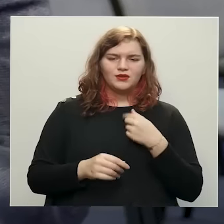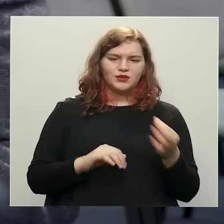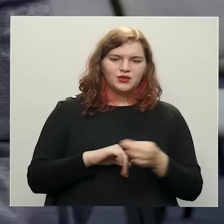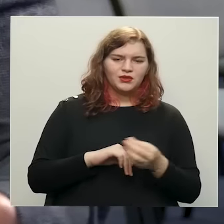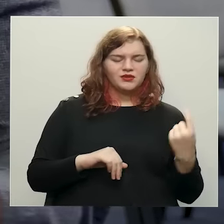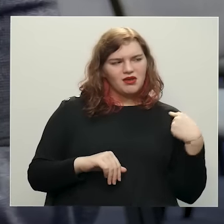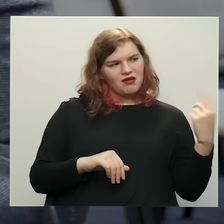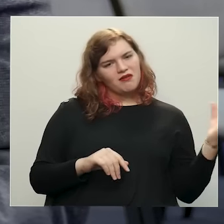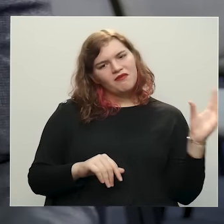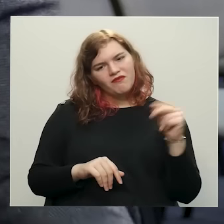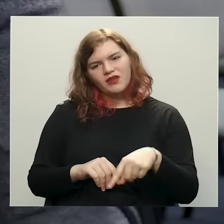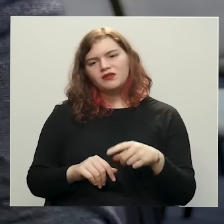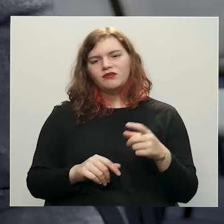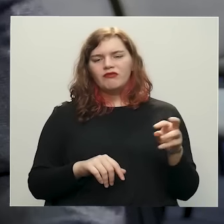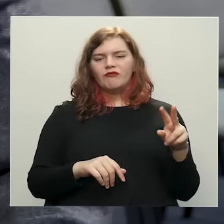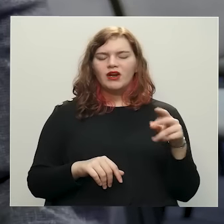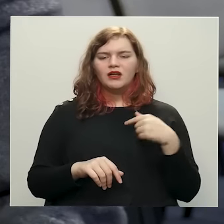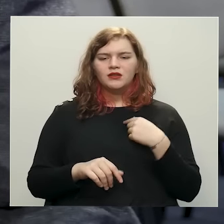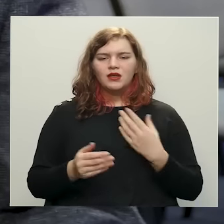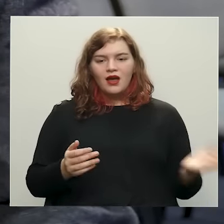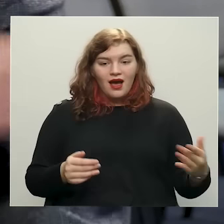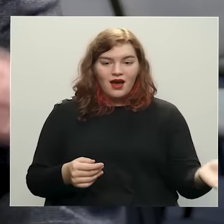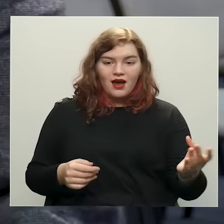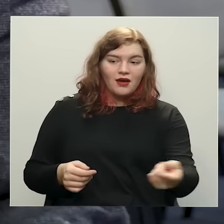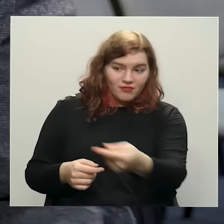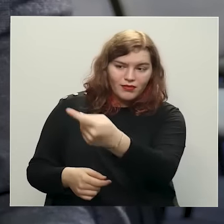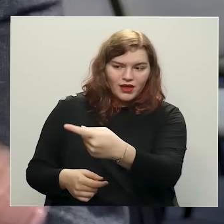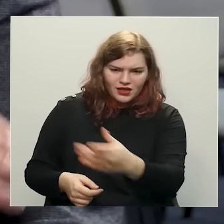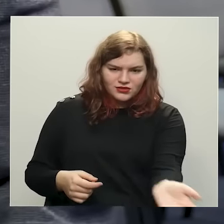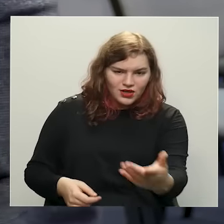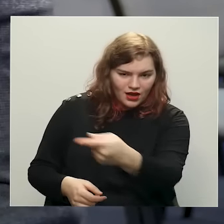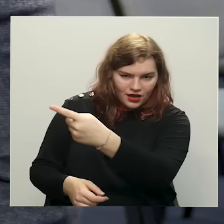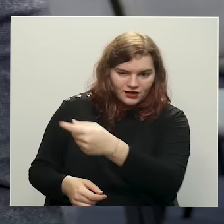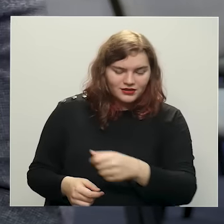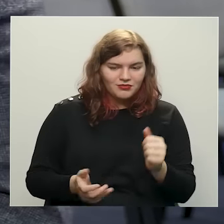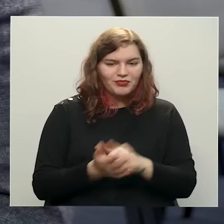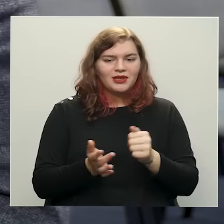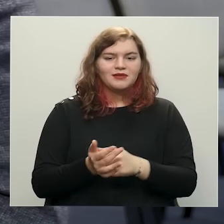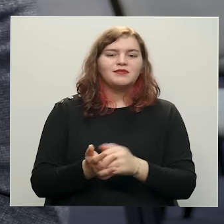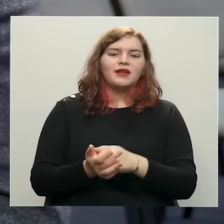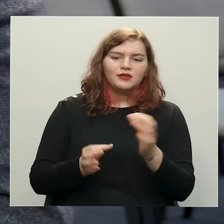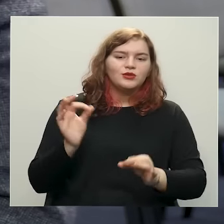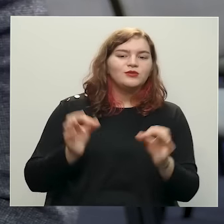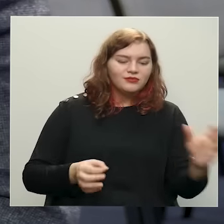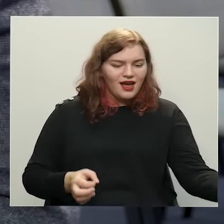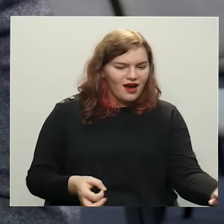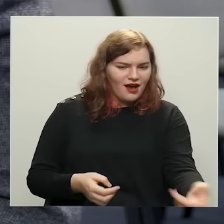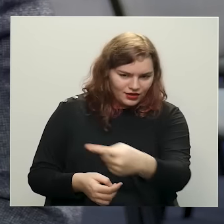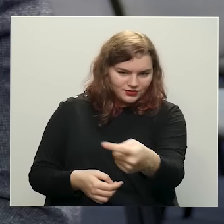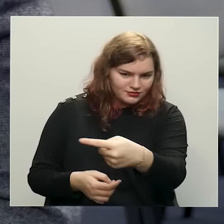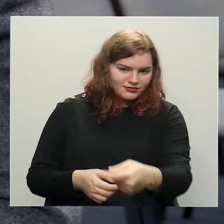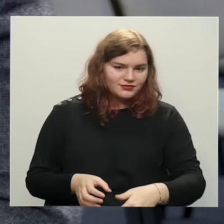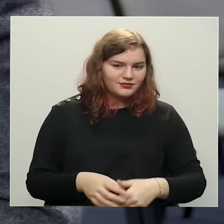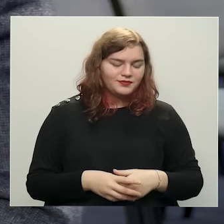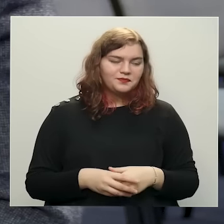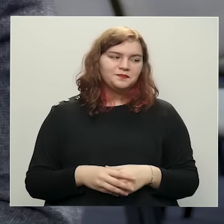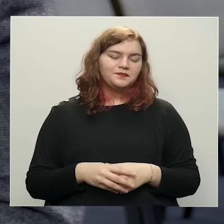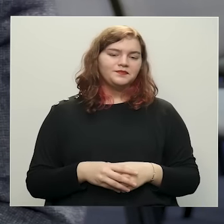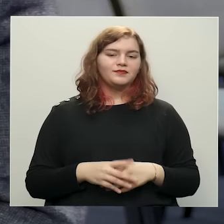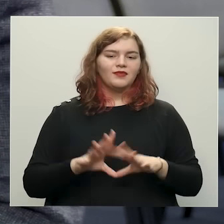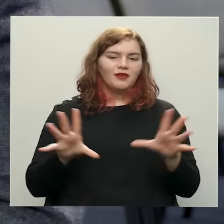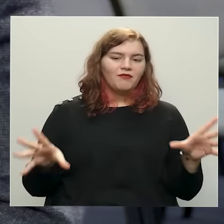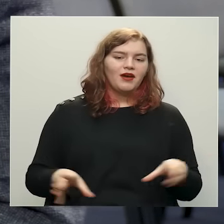mea. Fratele meu tot timpul mă băga la cursuri. Du-te, du-te tu acolo, du-te. Cursuri biblice. Biblice, normal. Cu, v-am spus,